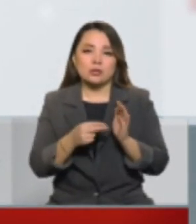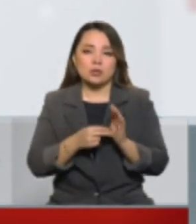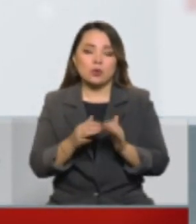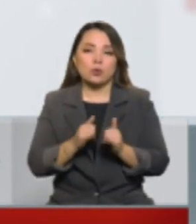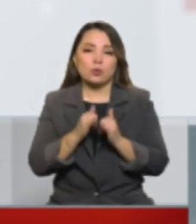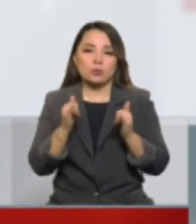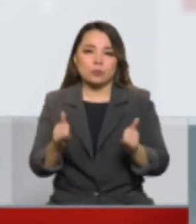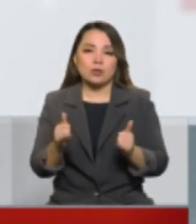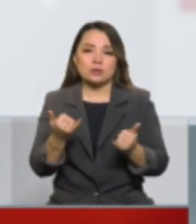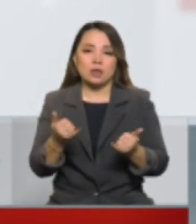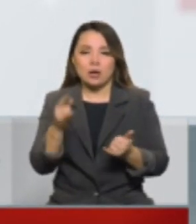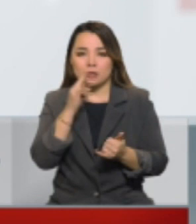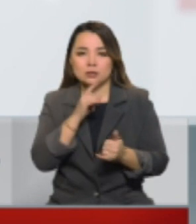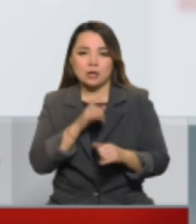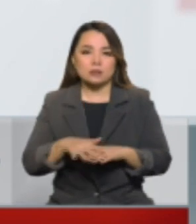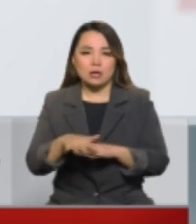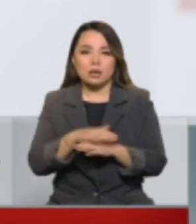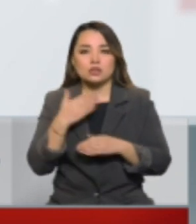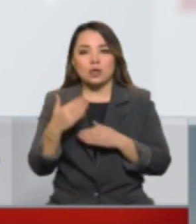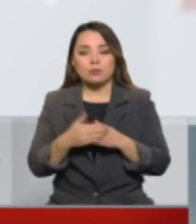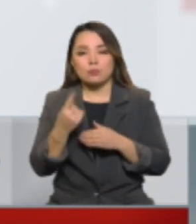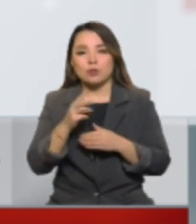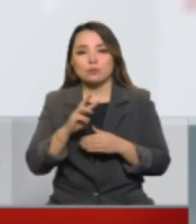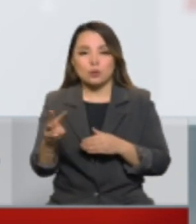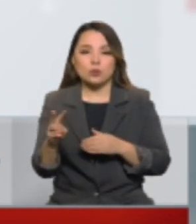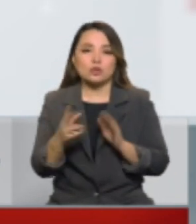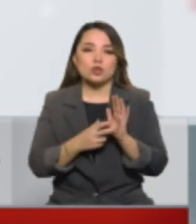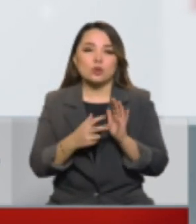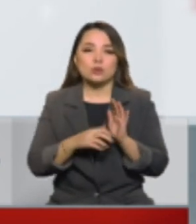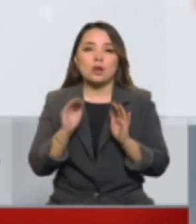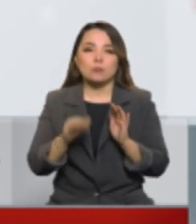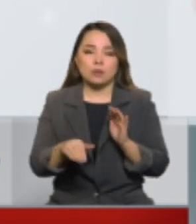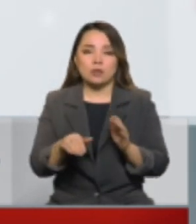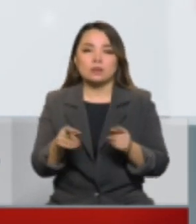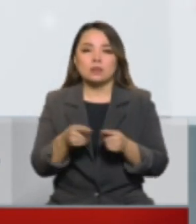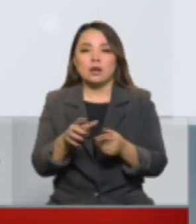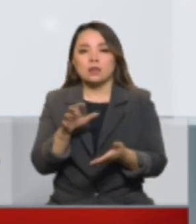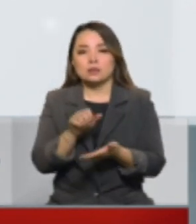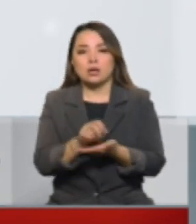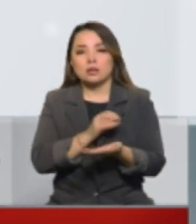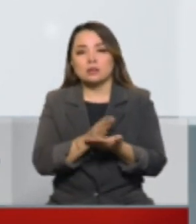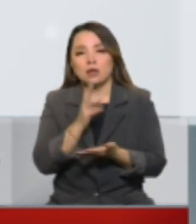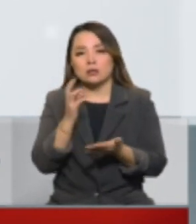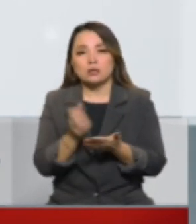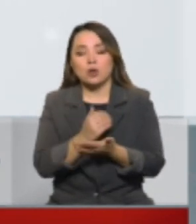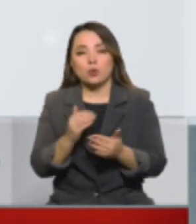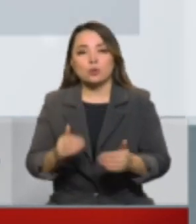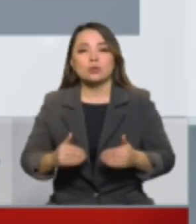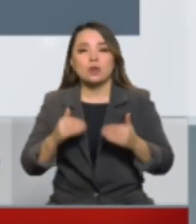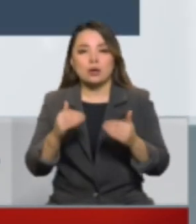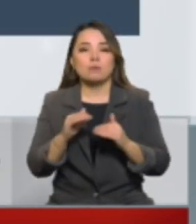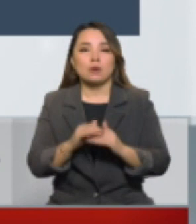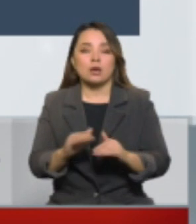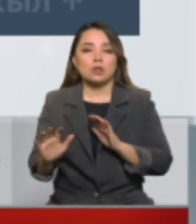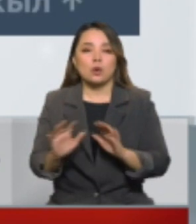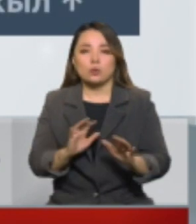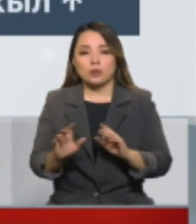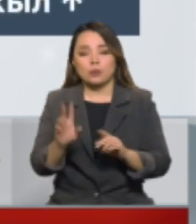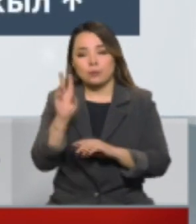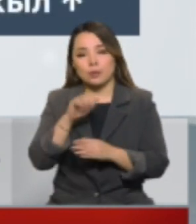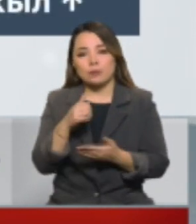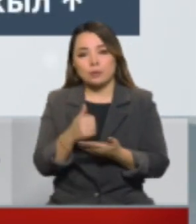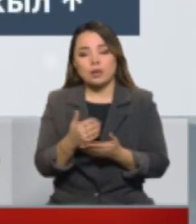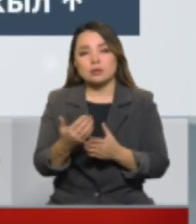көбейді. Демек, Қазақстандағы шамамен 1 миллион 800 мың жалдамалы қызметкердің табысы өсті. Бала күтімі бойынша